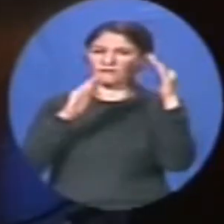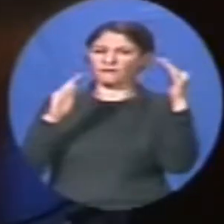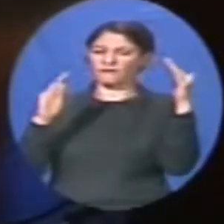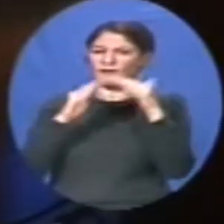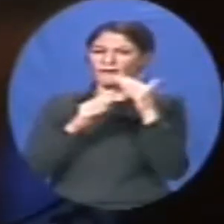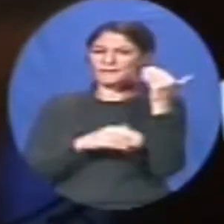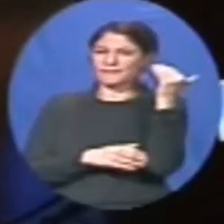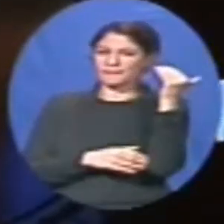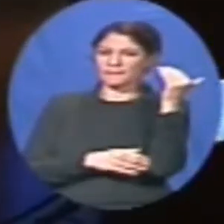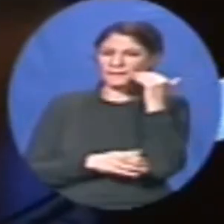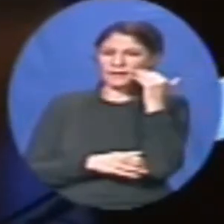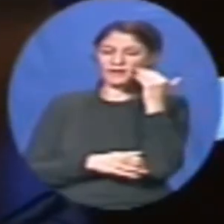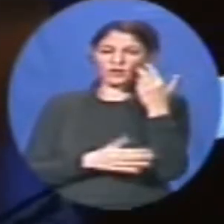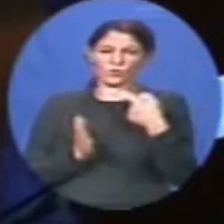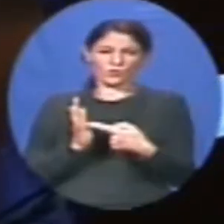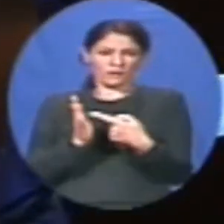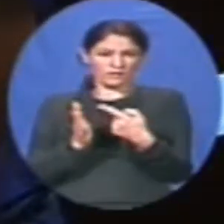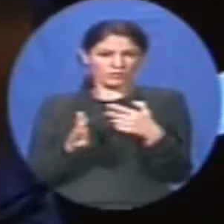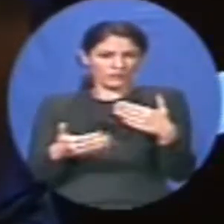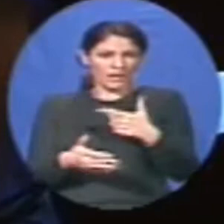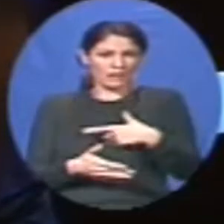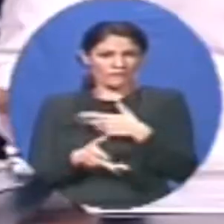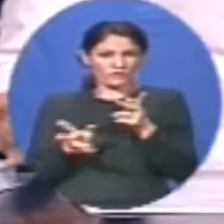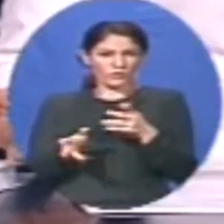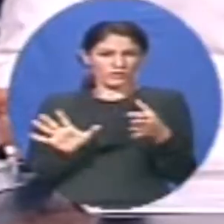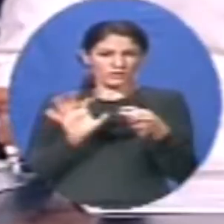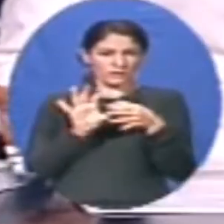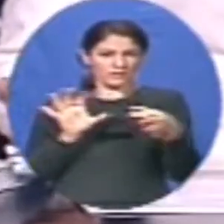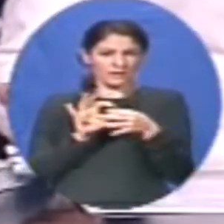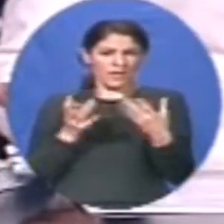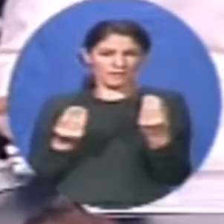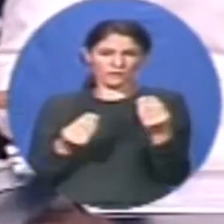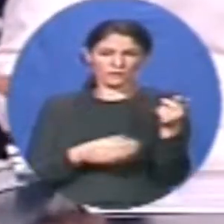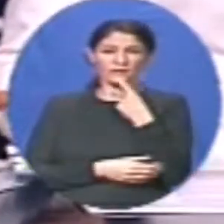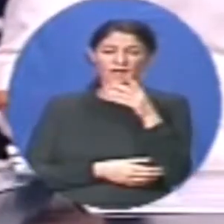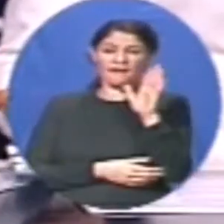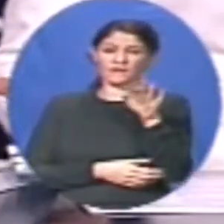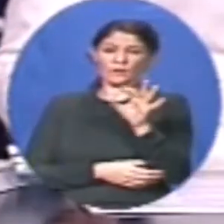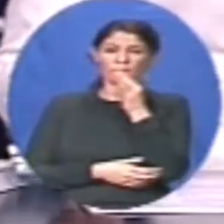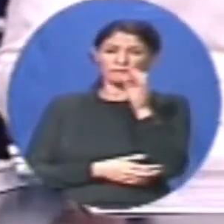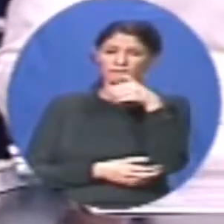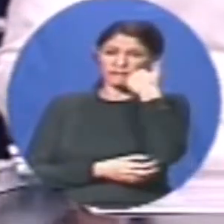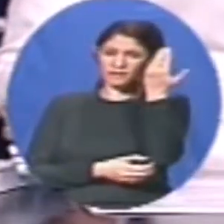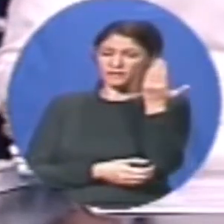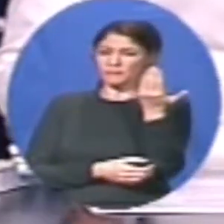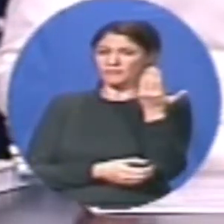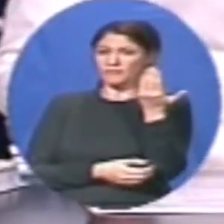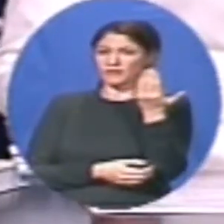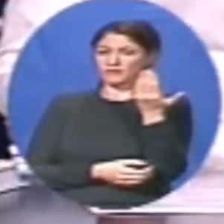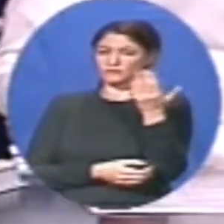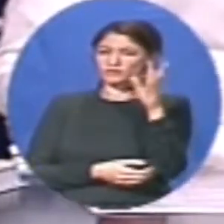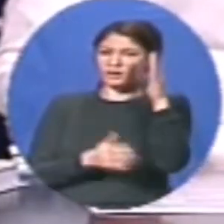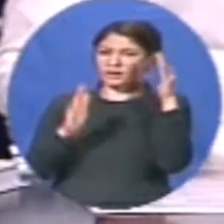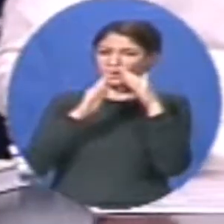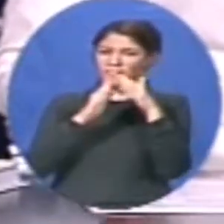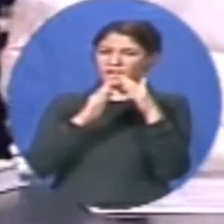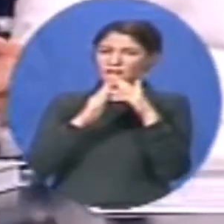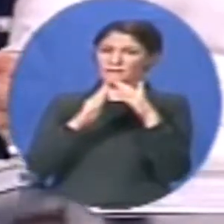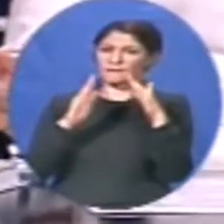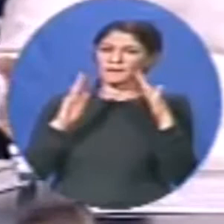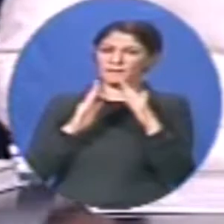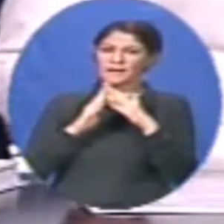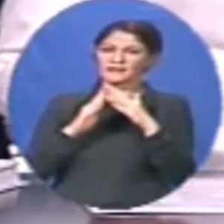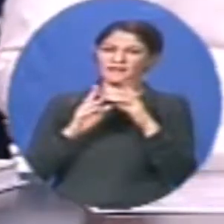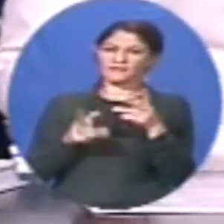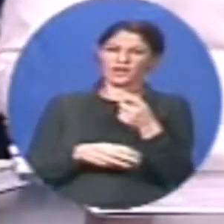כל מתבגר שרוב הזמן לא נמצא בבית, ואתה יכול לשלוח לו מה נשמע, וזה לא יחשב לך חפירה, האמת, מה נשמע זה כבר נורא ארוך. אפשר רק